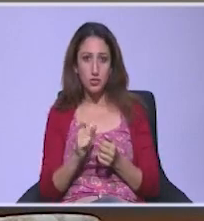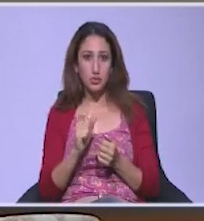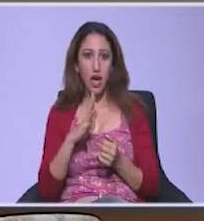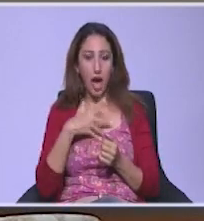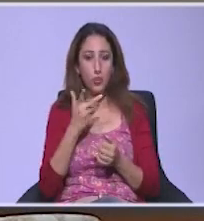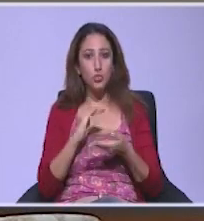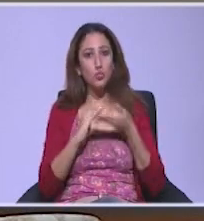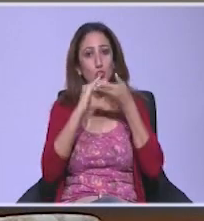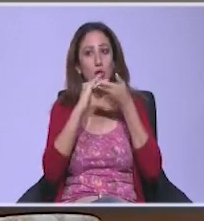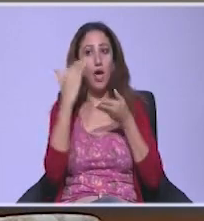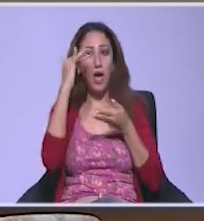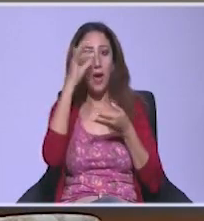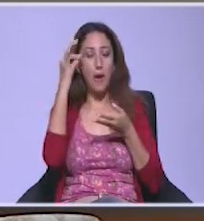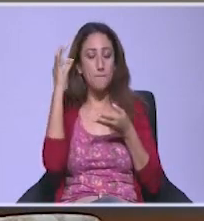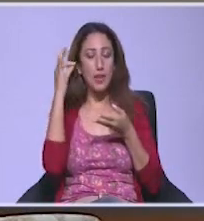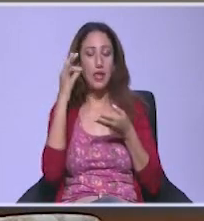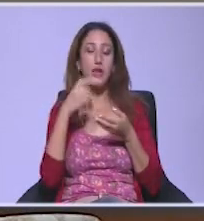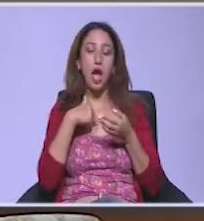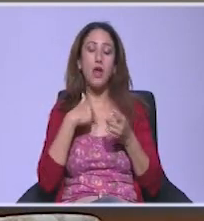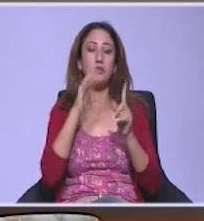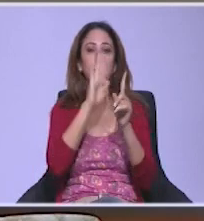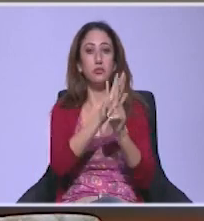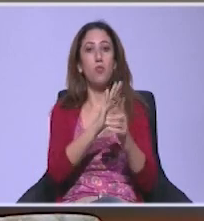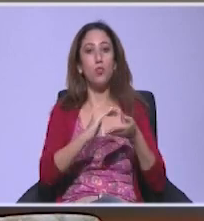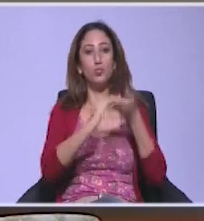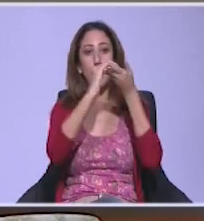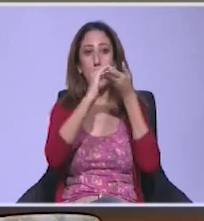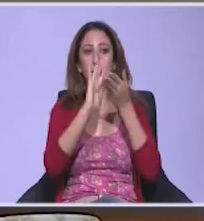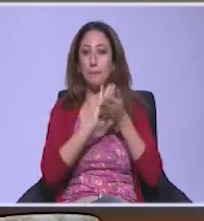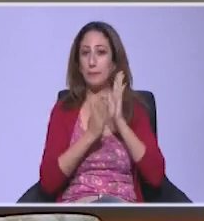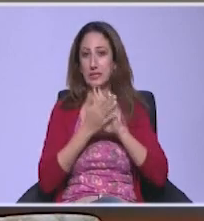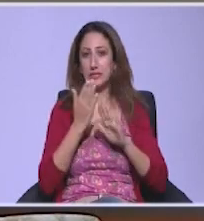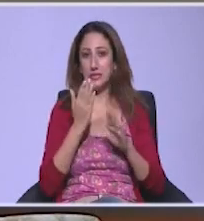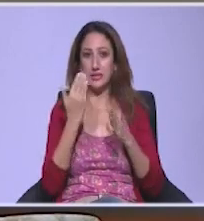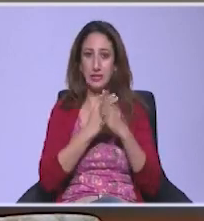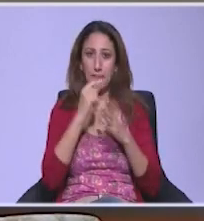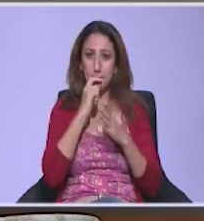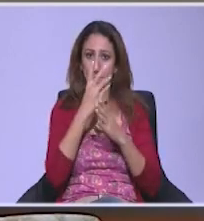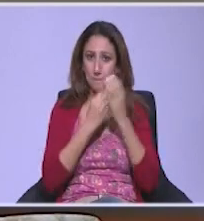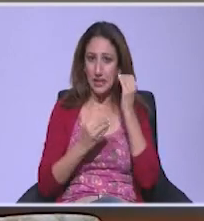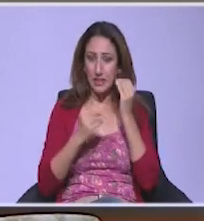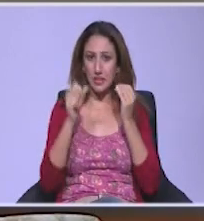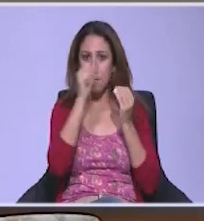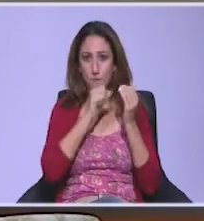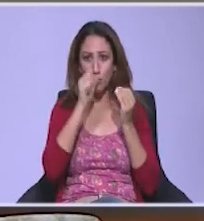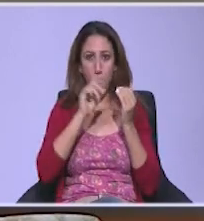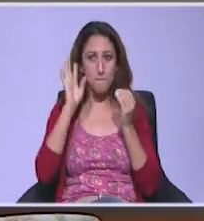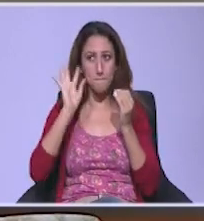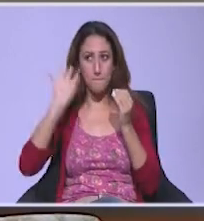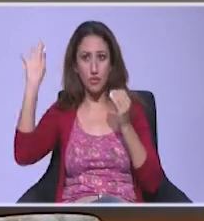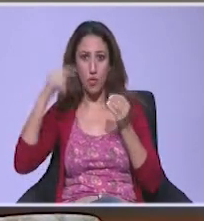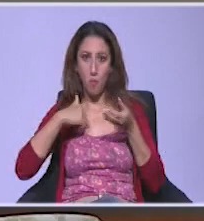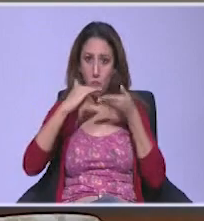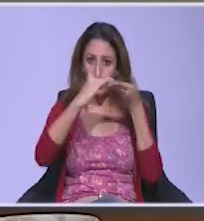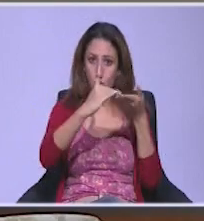عاوز يتعالج، طلب ان احنا نساعده واحنا ساعدناه. انا بأكد على هذا المعنى. اما العلاقة بين